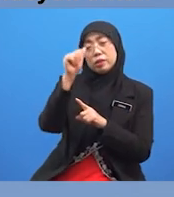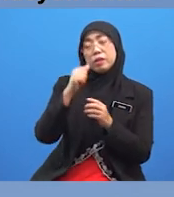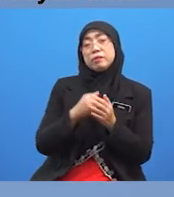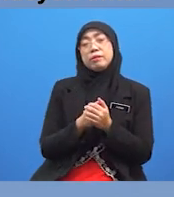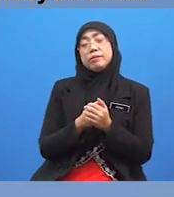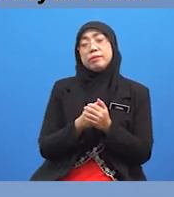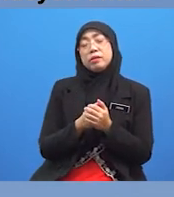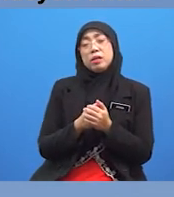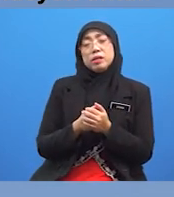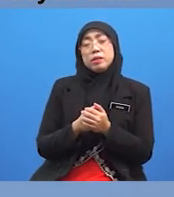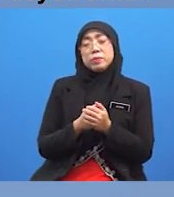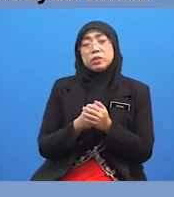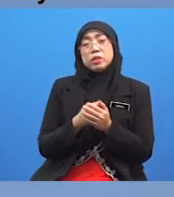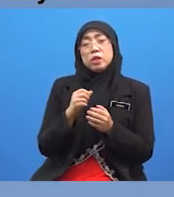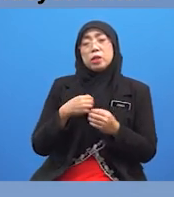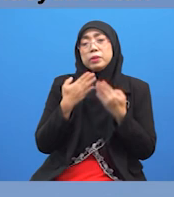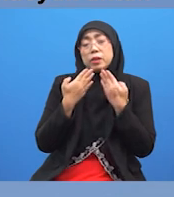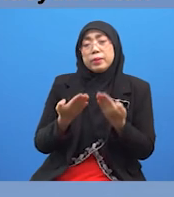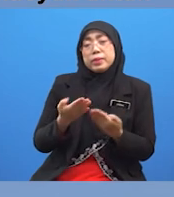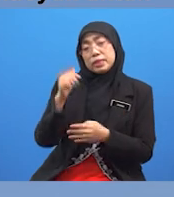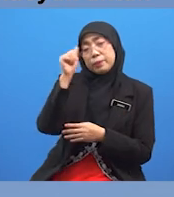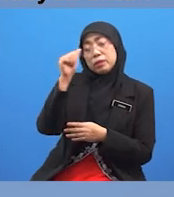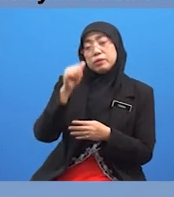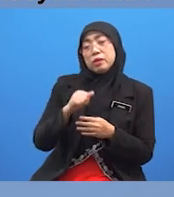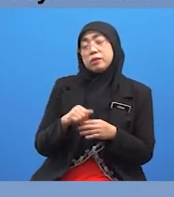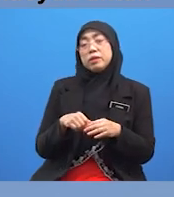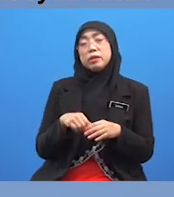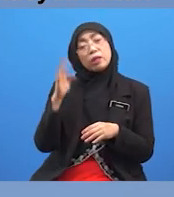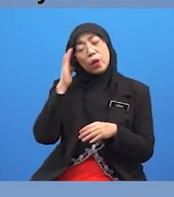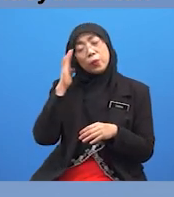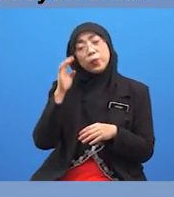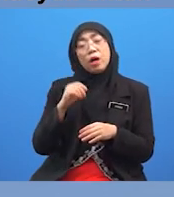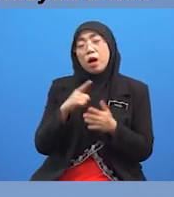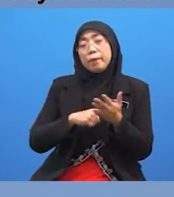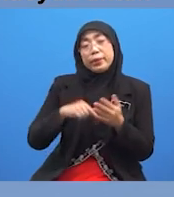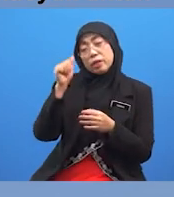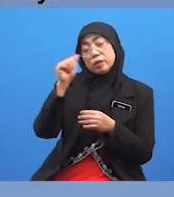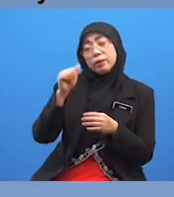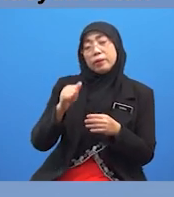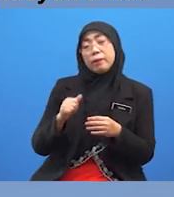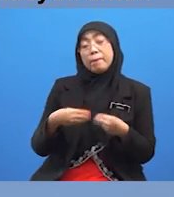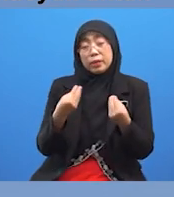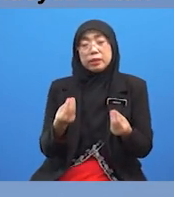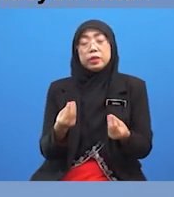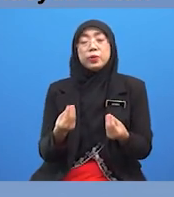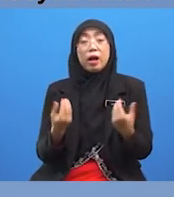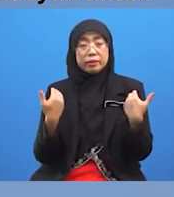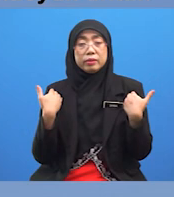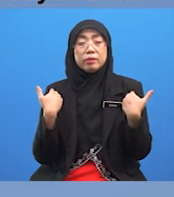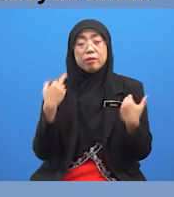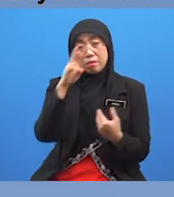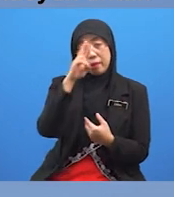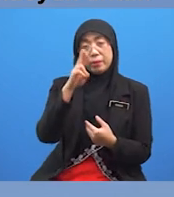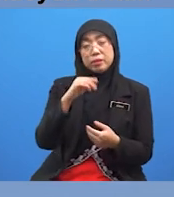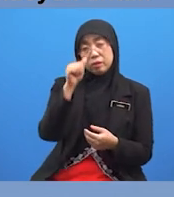yang dianggap sentiasa bersyukur dan berterima kasih kepada Allah Subhanahu Wa Taala atas segala rahmat dan nikmat yang